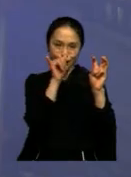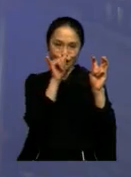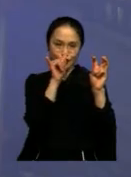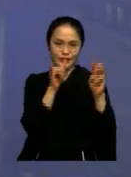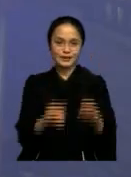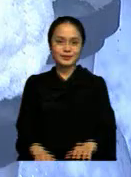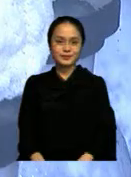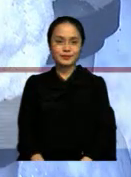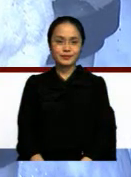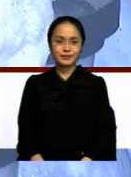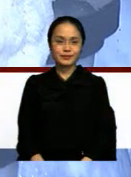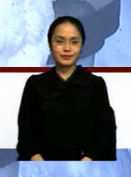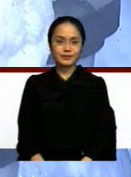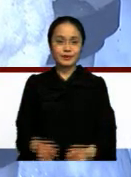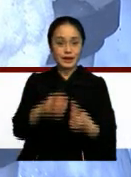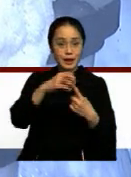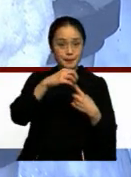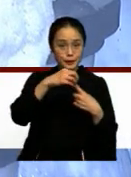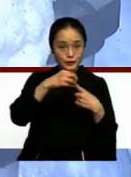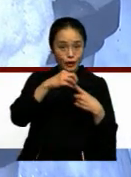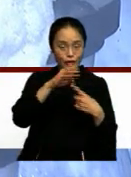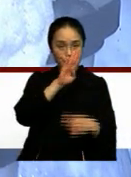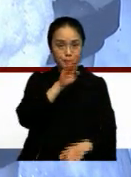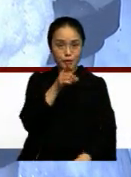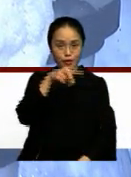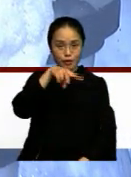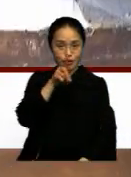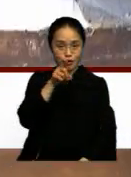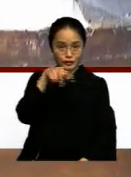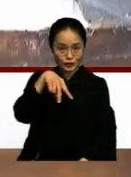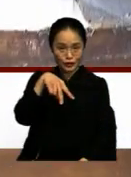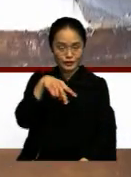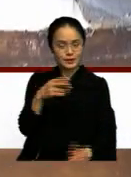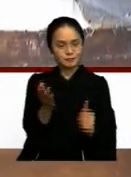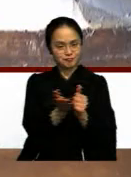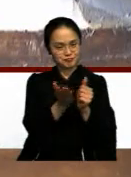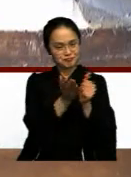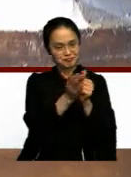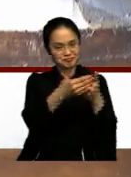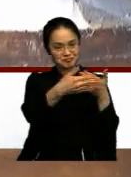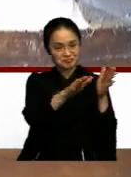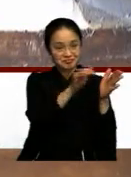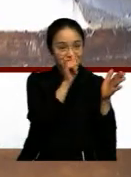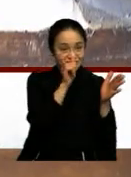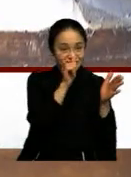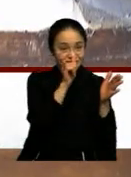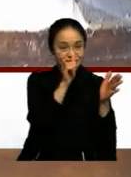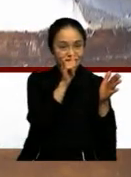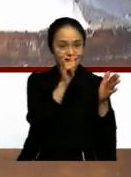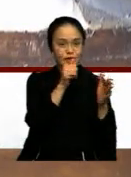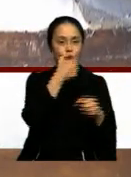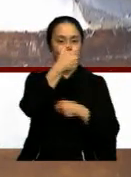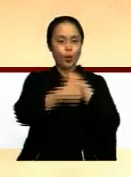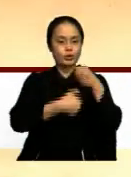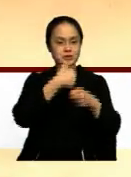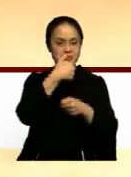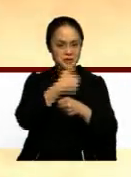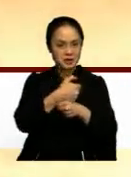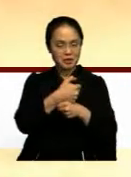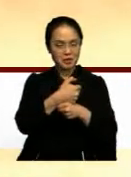규모인 배양실에선 각종 버섯들이 출하를 앞두고 있습니다. 50년 역사의 노하우가 담긴 청정